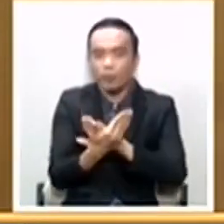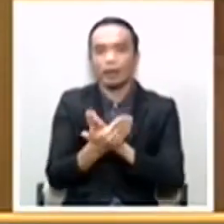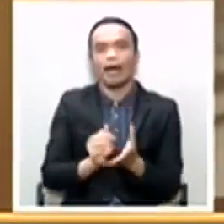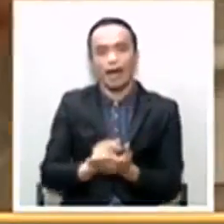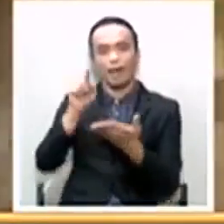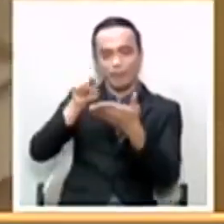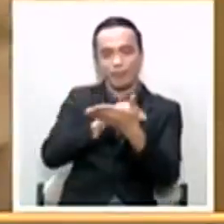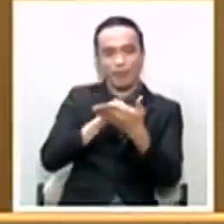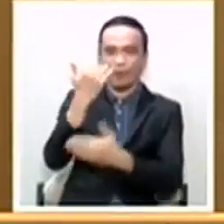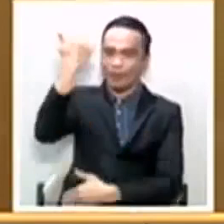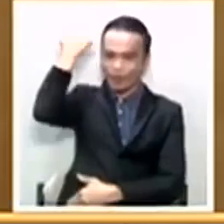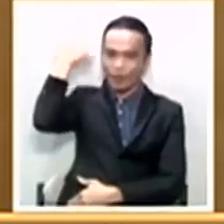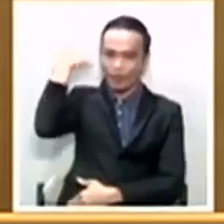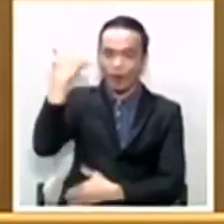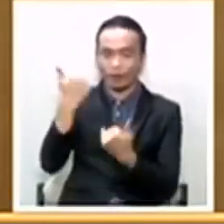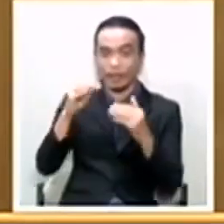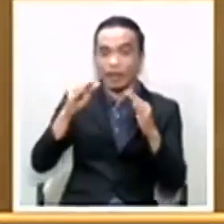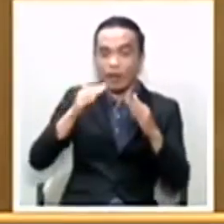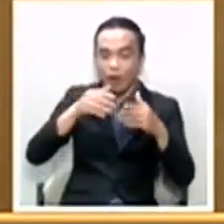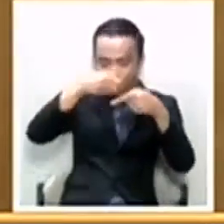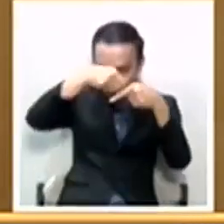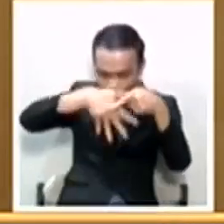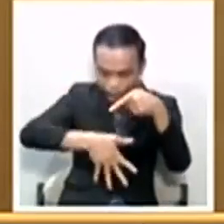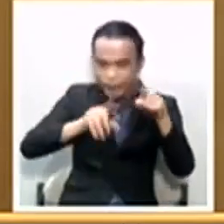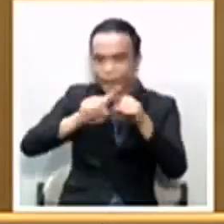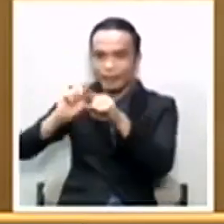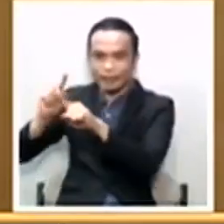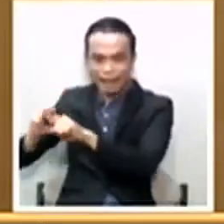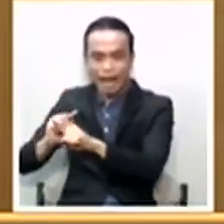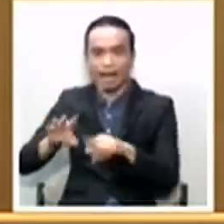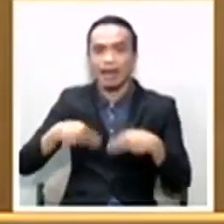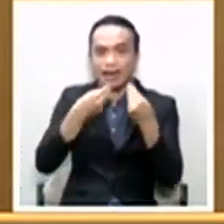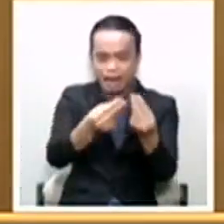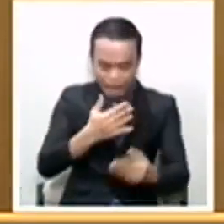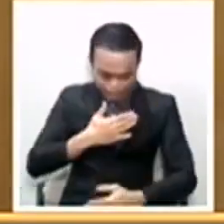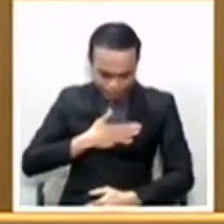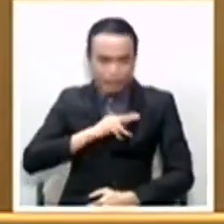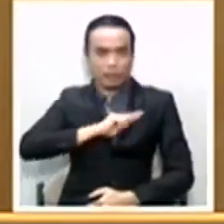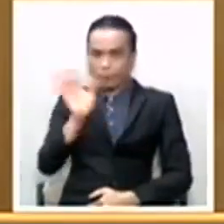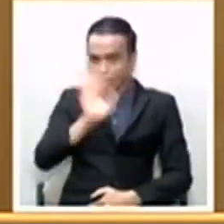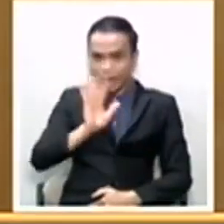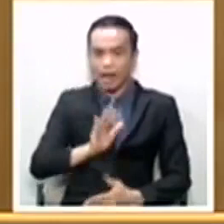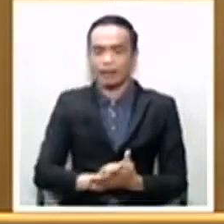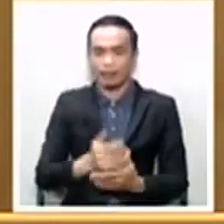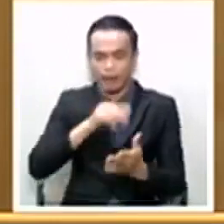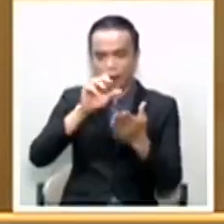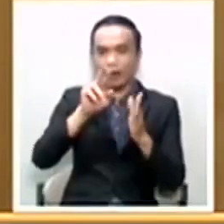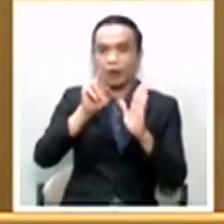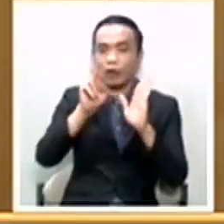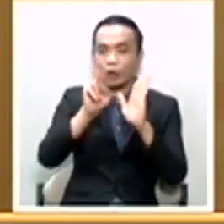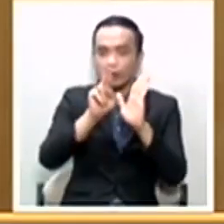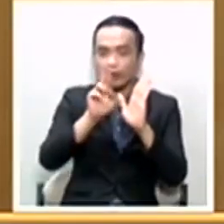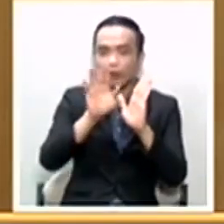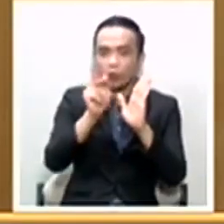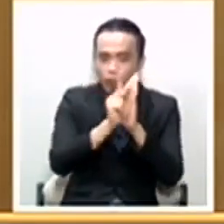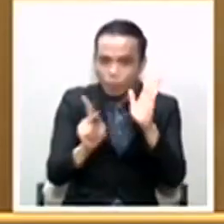ที่ผ่านมาก็ทำโครงสร้างเหล่านี้สร้างกลไกเหล่านี้ออกมาไม่ได้เพื่อผมนะท่านบอกว่ารัฐธรรมนูญร่างมาเพื่อผมไม่ได้เป็นคนร่